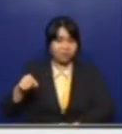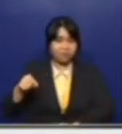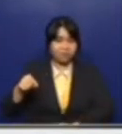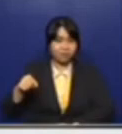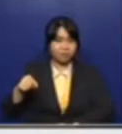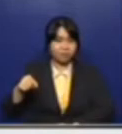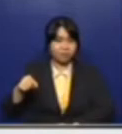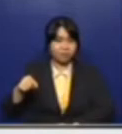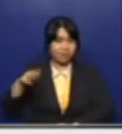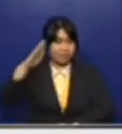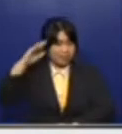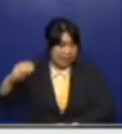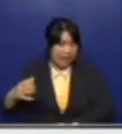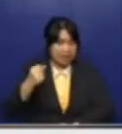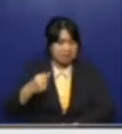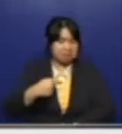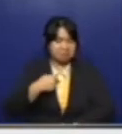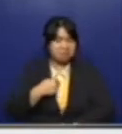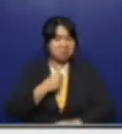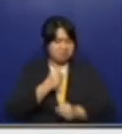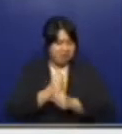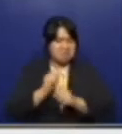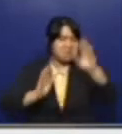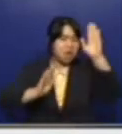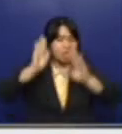มาร่างกฎหมายให้เป็นประชาธิปไตย